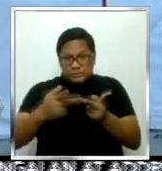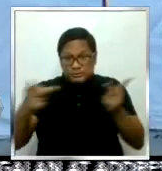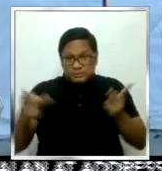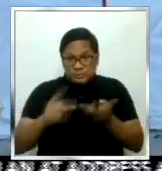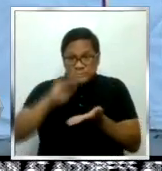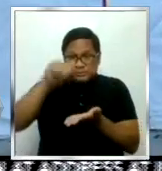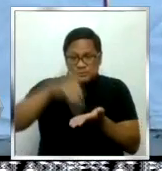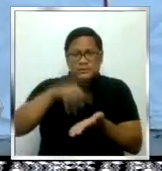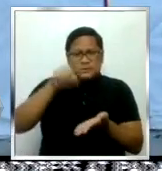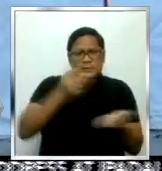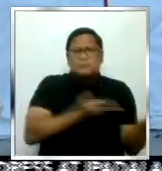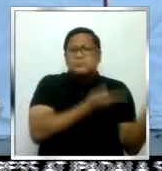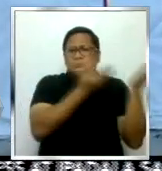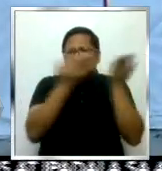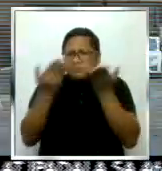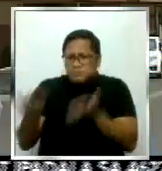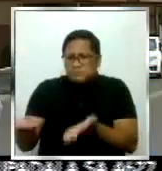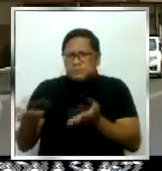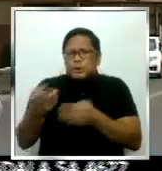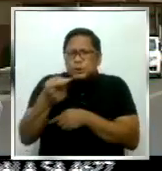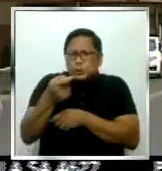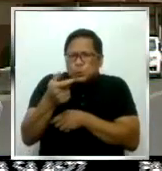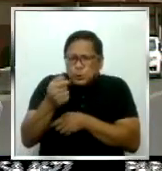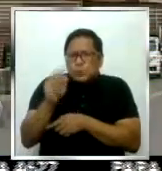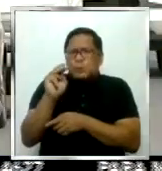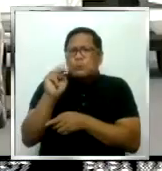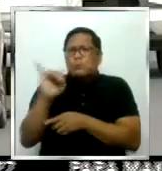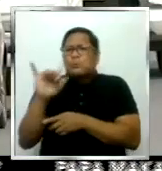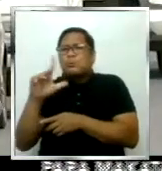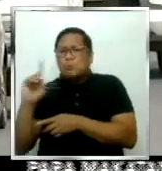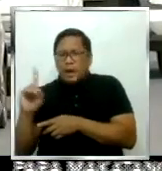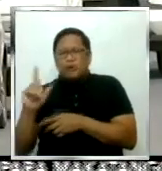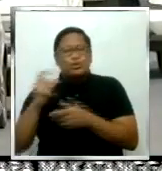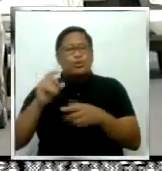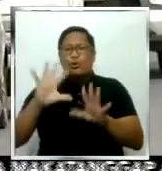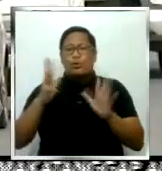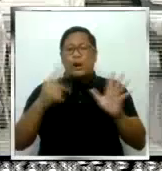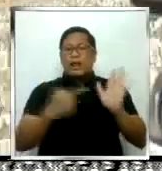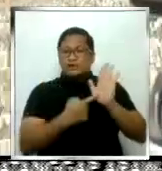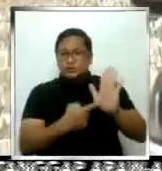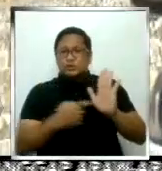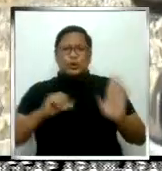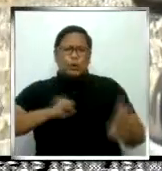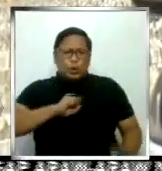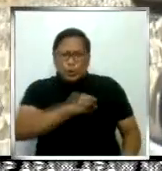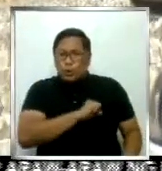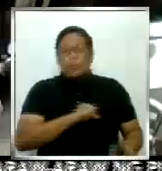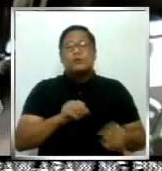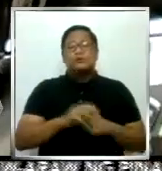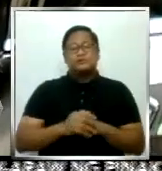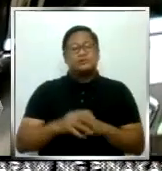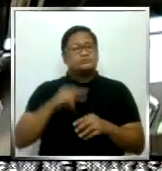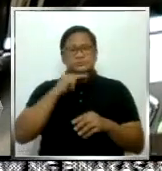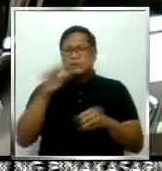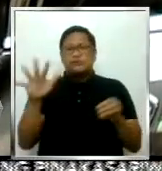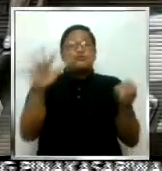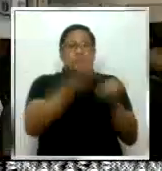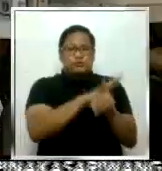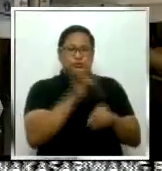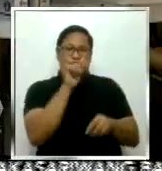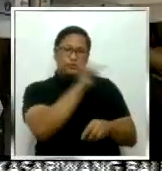mild at asymptomatic na kaso para hindi mapuno kaagad ang mga pribadong ospital na nasa critical level pa